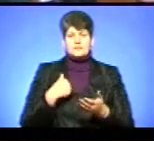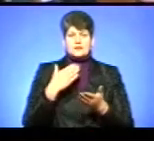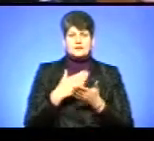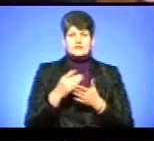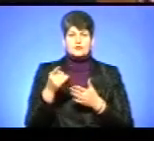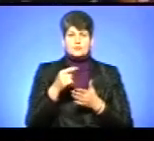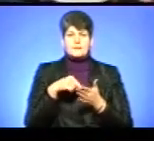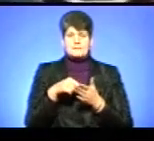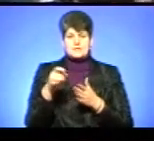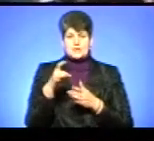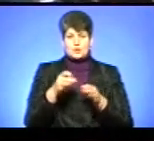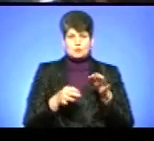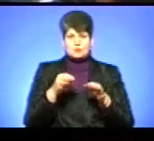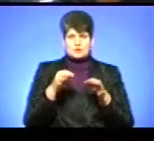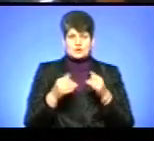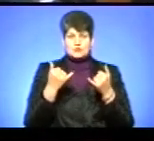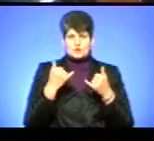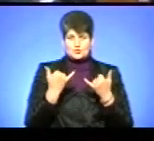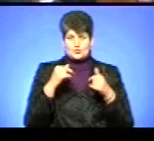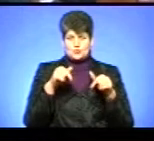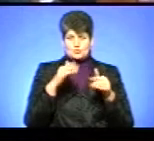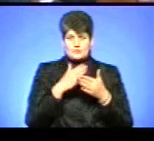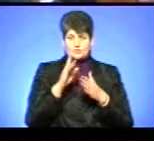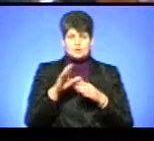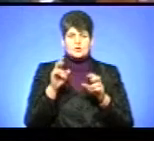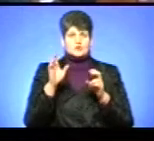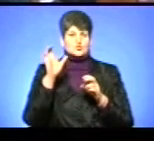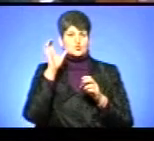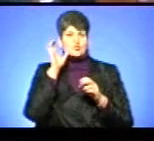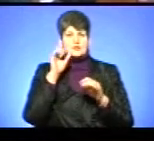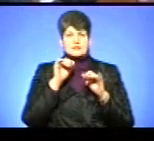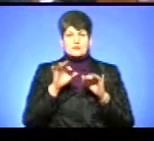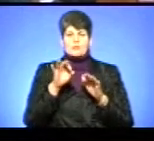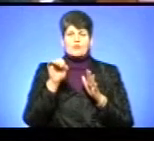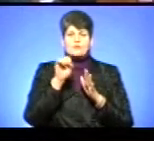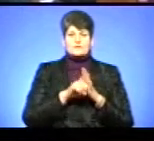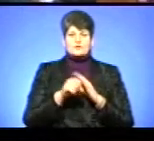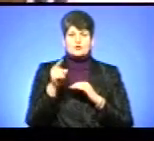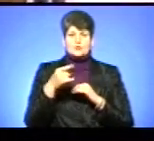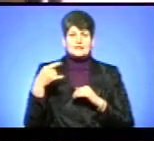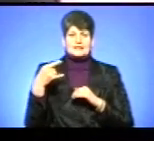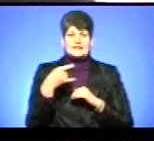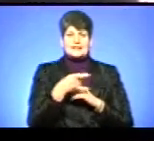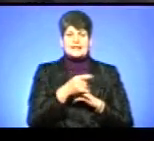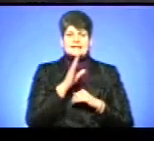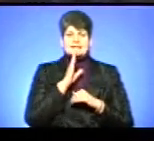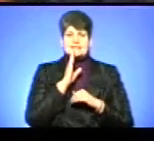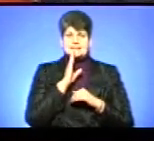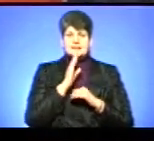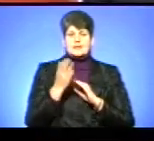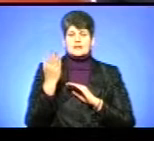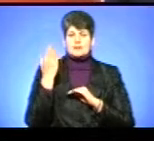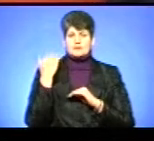Тернопільському міськрайонному суді. Сьогодні тут має відбутися слухання справи про вбивство тернопільської таксистки. На минуле сесійне